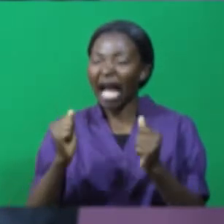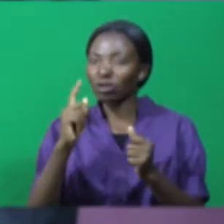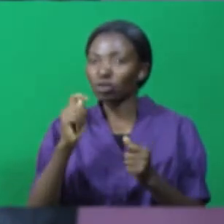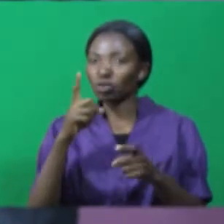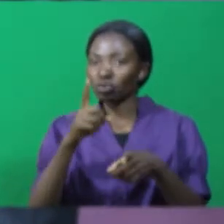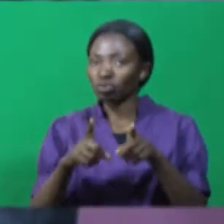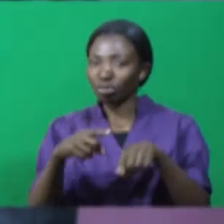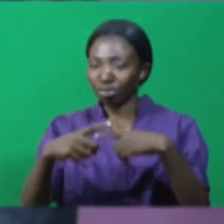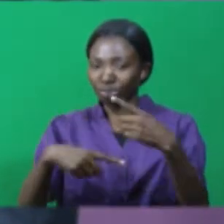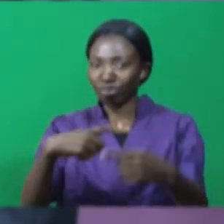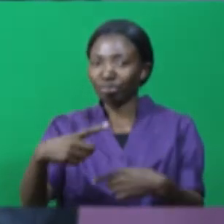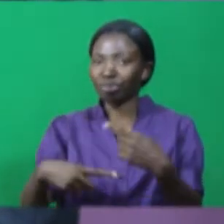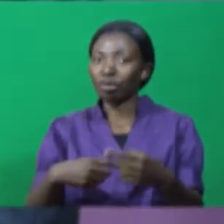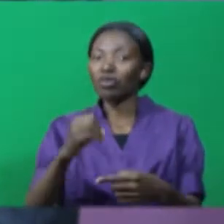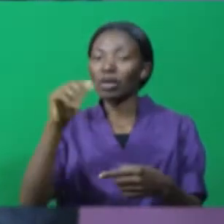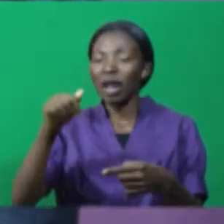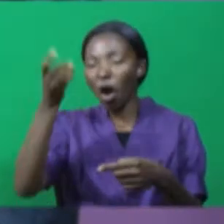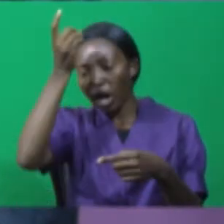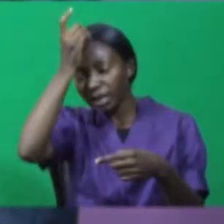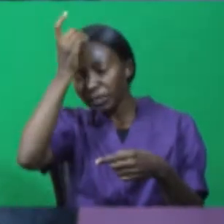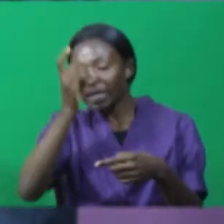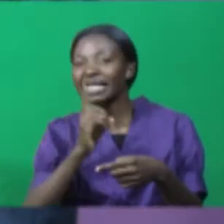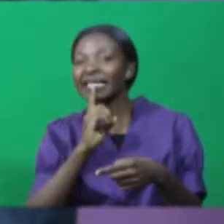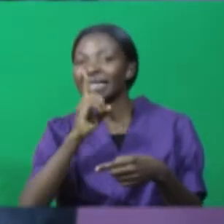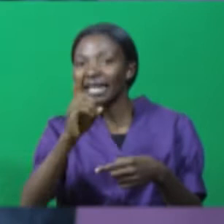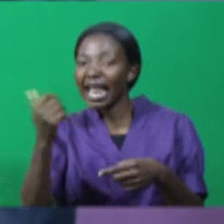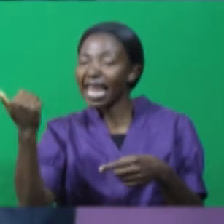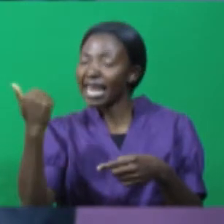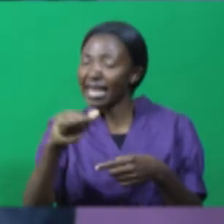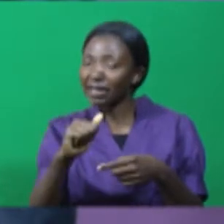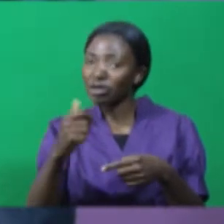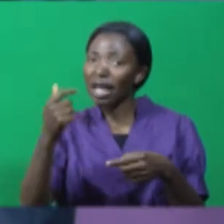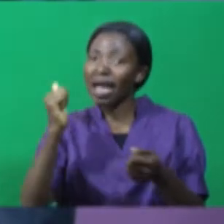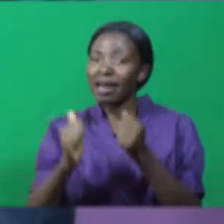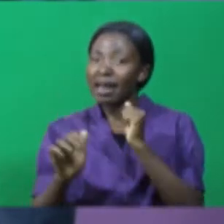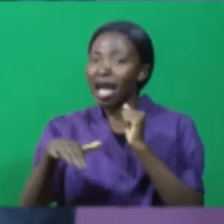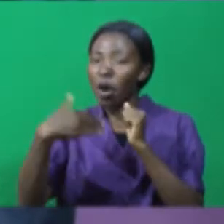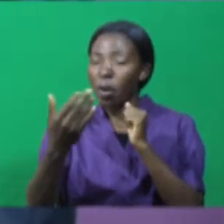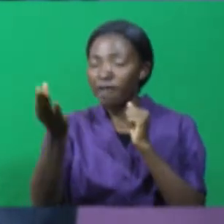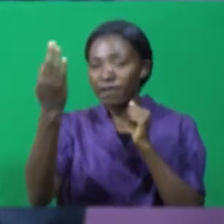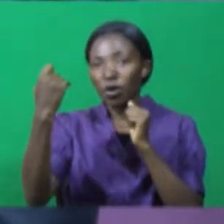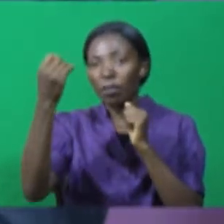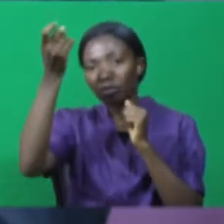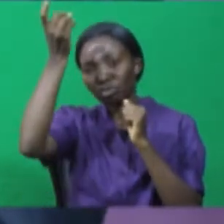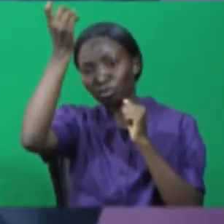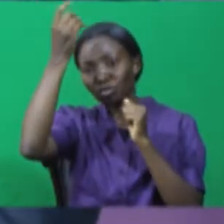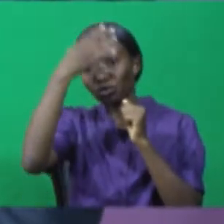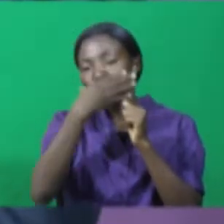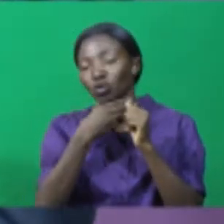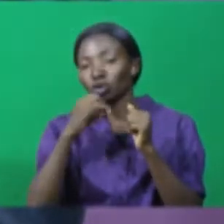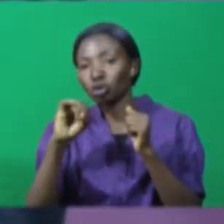pakufamba vaigipita vakazoti ngatitize pamberi pevaIsraeri nekuti Jehovha unovarwira ivo asi